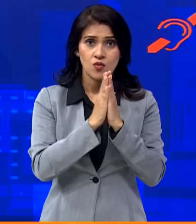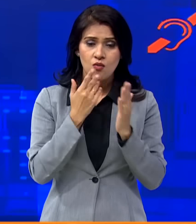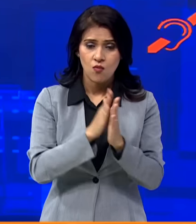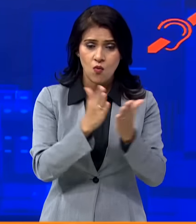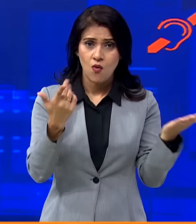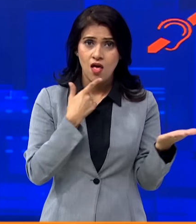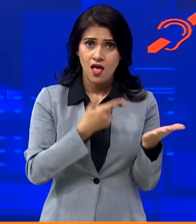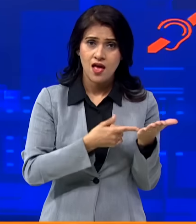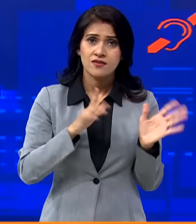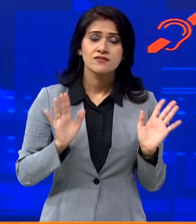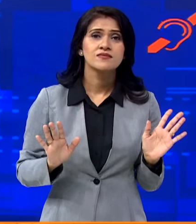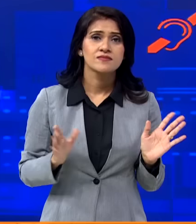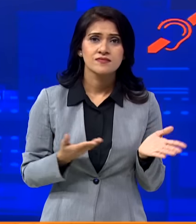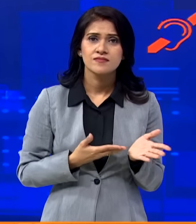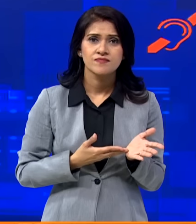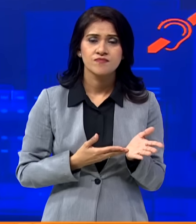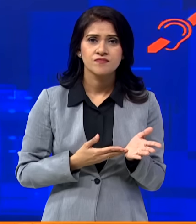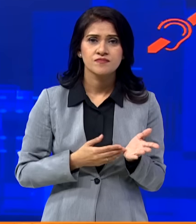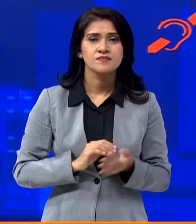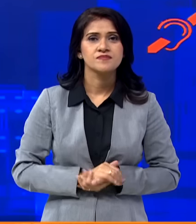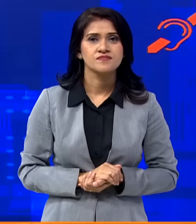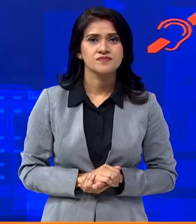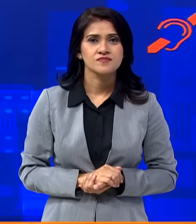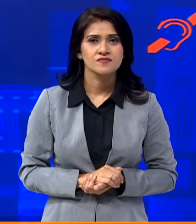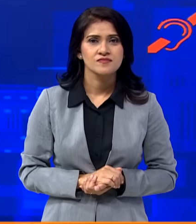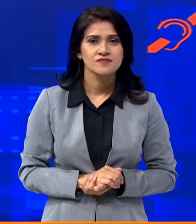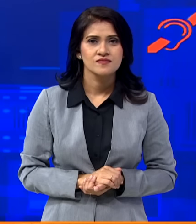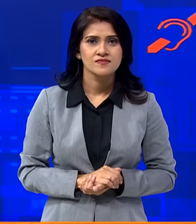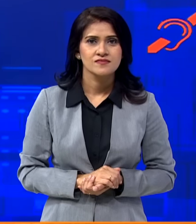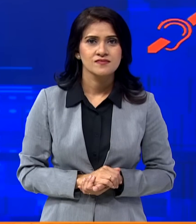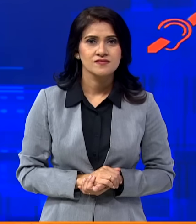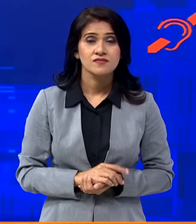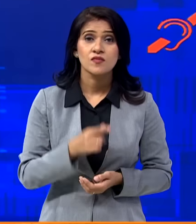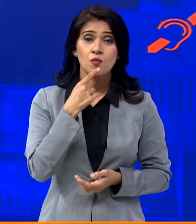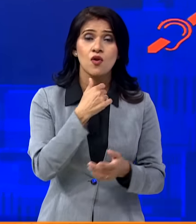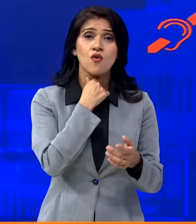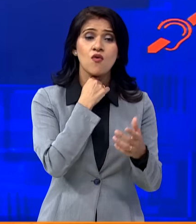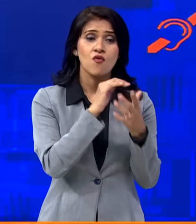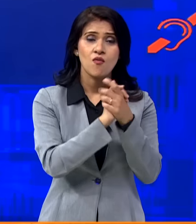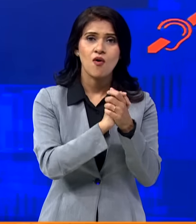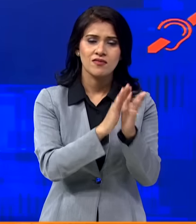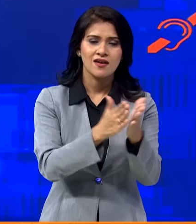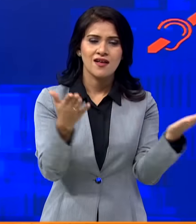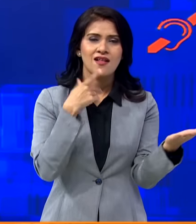सुना दू क्या लिखा आपने सुनाए के तूने द्वापर में वादा किया